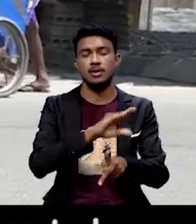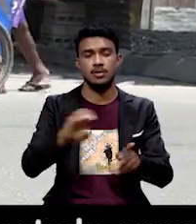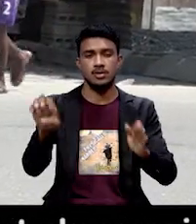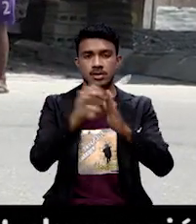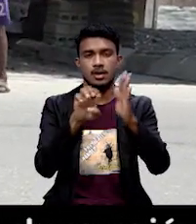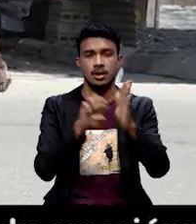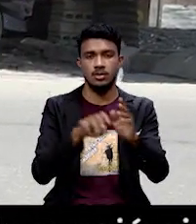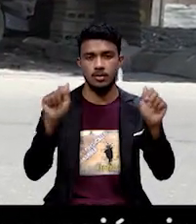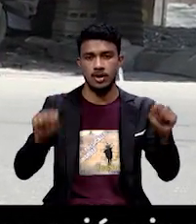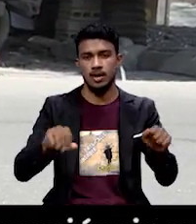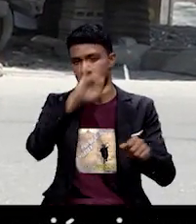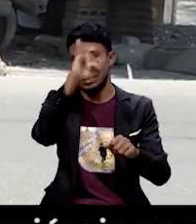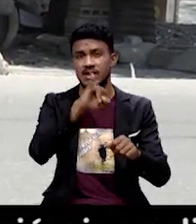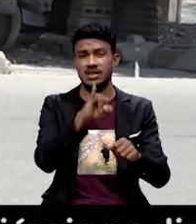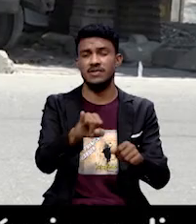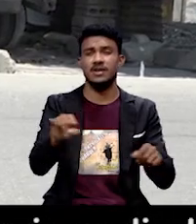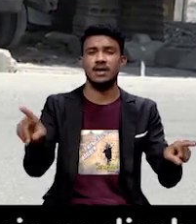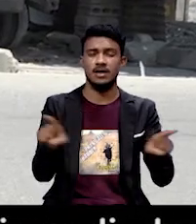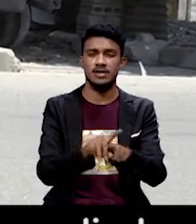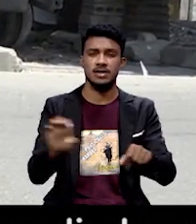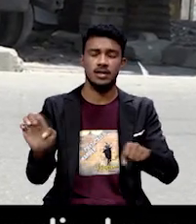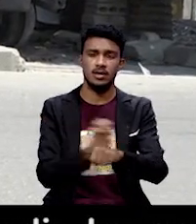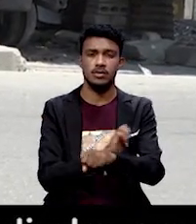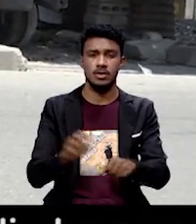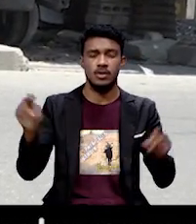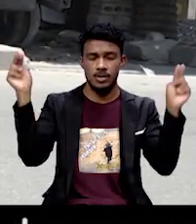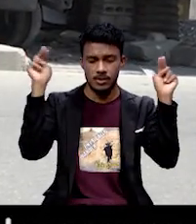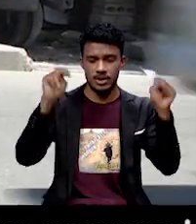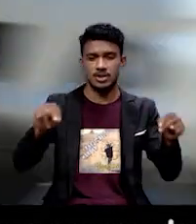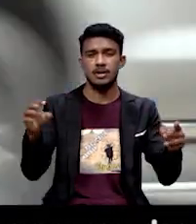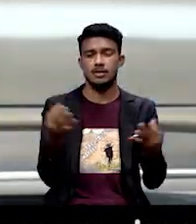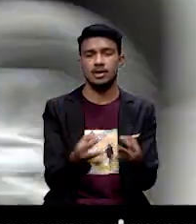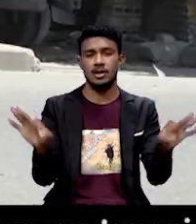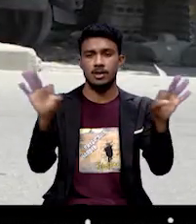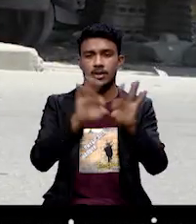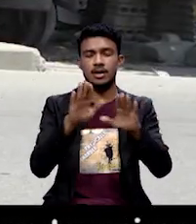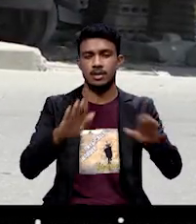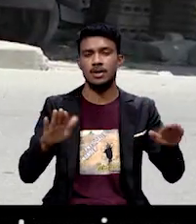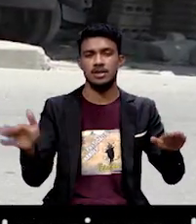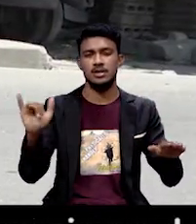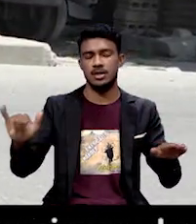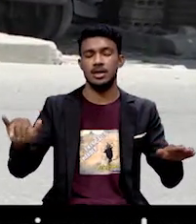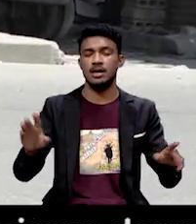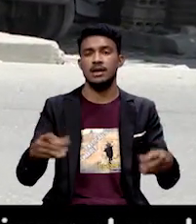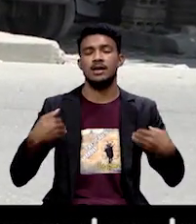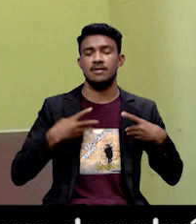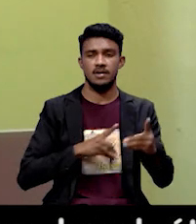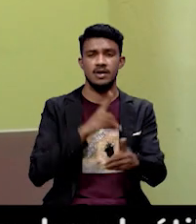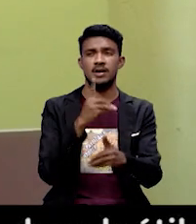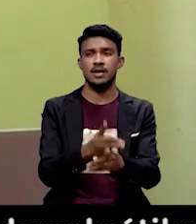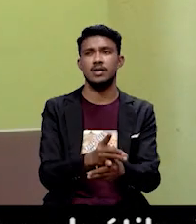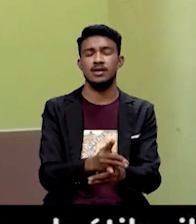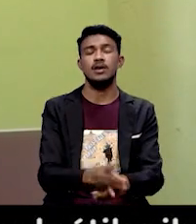hodi identifika necessidade importante ba labarek sira. Labarek iha direito proteção sis na bede,